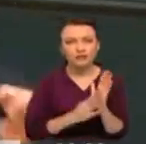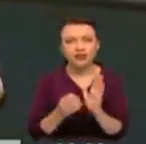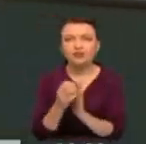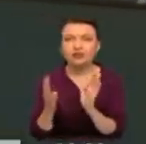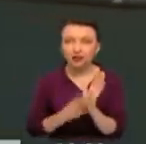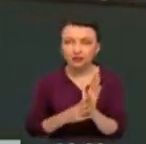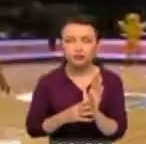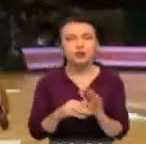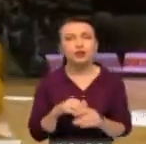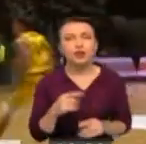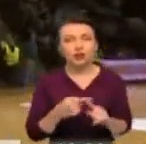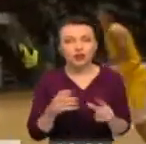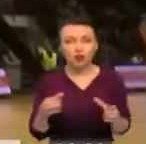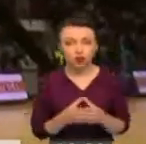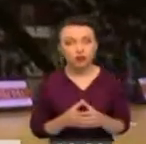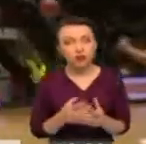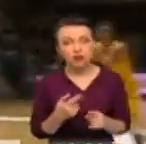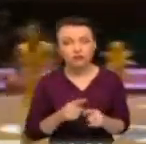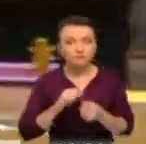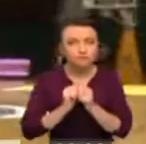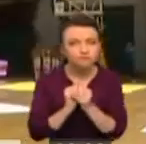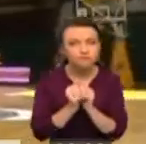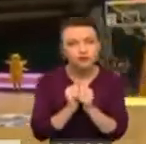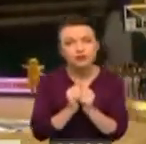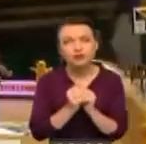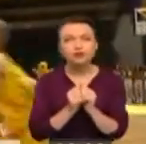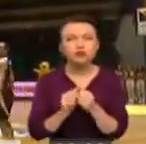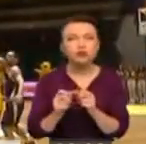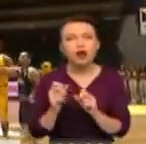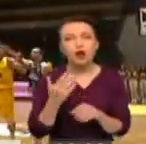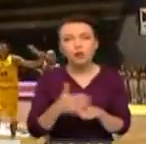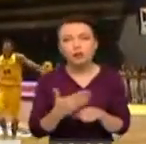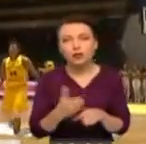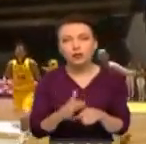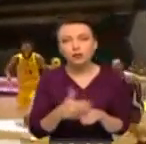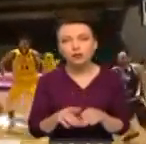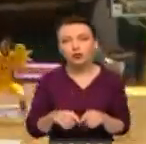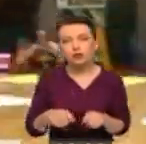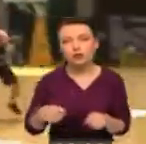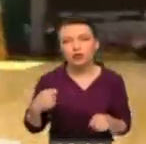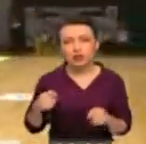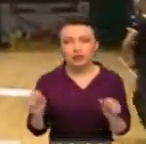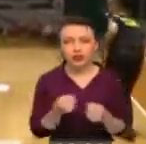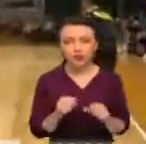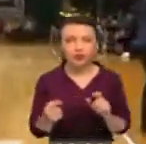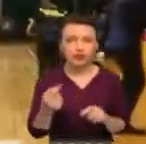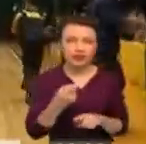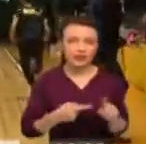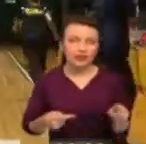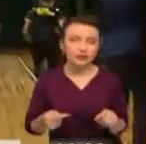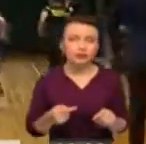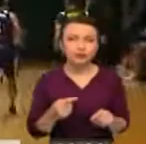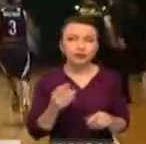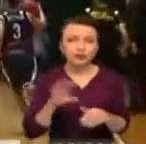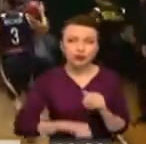Підопічні Володимира Коваля ґрунтовно вивчили манеру гри суперника, тож уповільнили темп. Наприкінці першої половини відповідальність